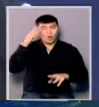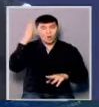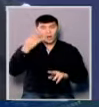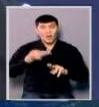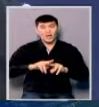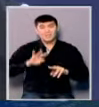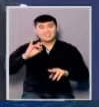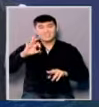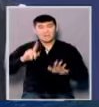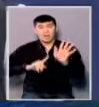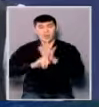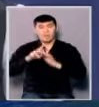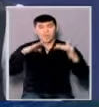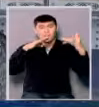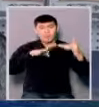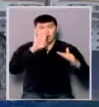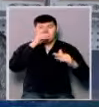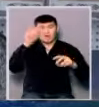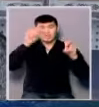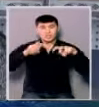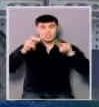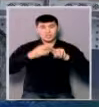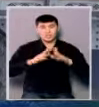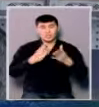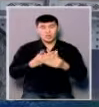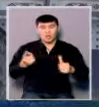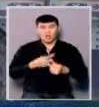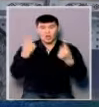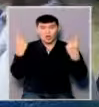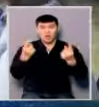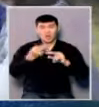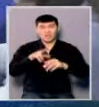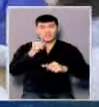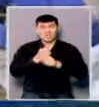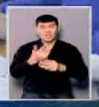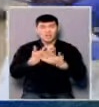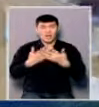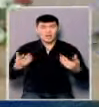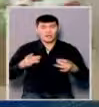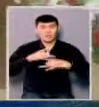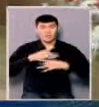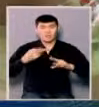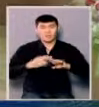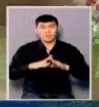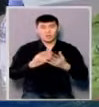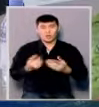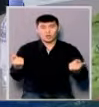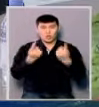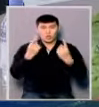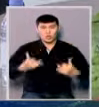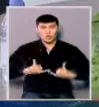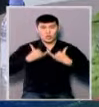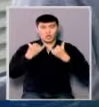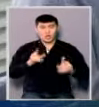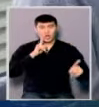ақ Исатай батыр бастаған көтерілістің зерттелуі батырдың есімін ұлықтау мақсатымен жасалып жатқан шараларға да тоқталды. Ұлыларға арналған